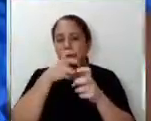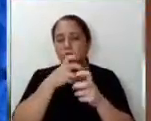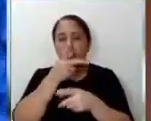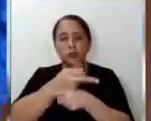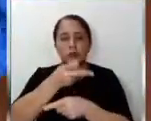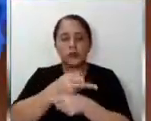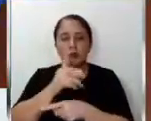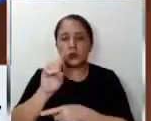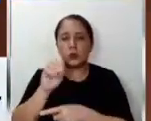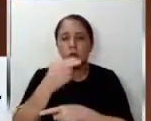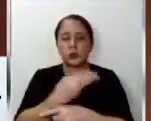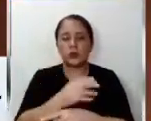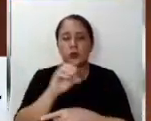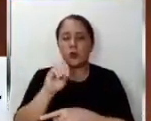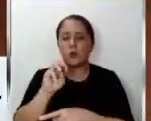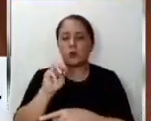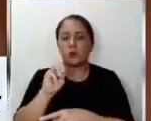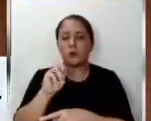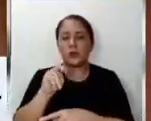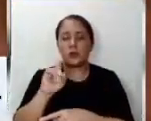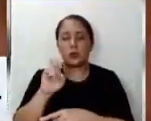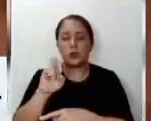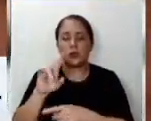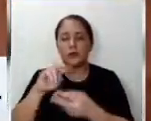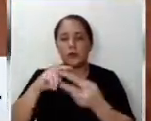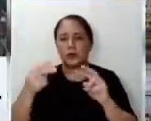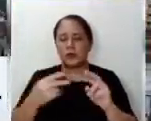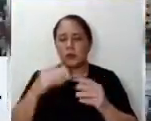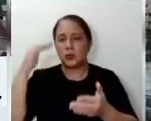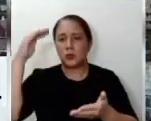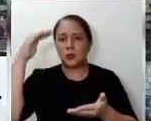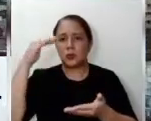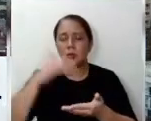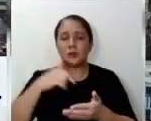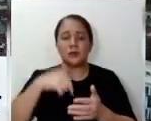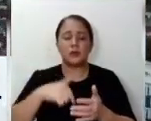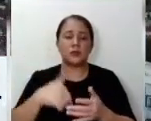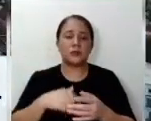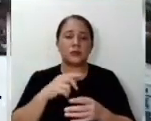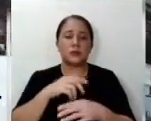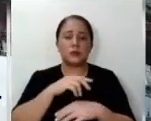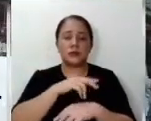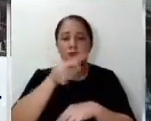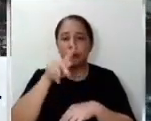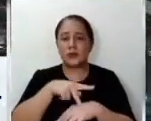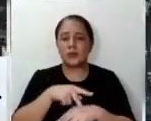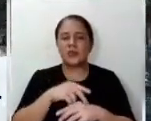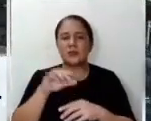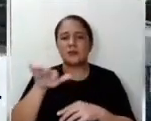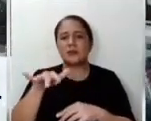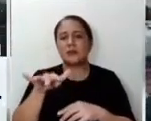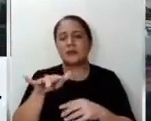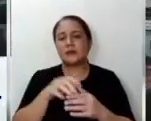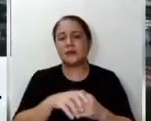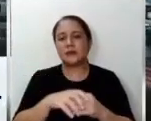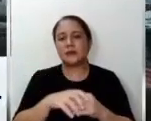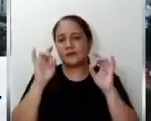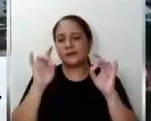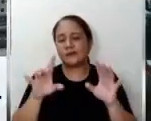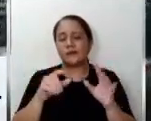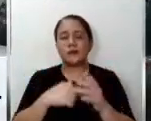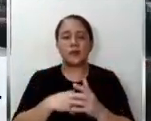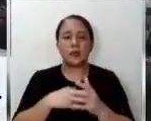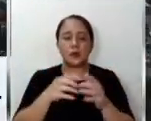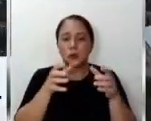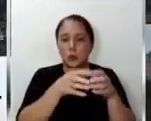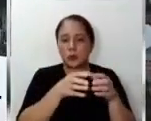sa Omicron variant, ngayong patuloy ang pagbaba ng COVID cases sa bansa. Nananatili minimal risk ang case classification ng bansa. Minimal